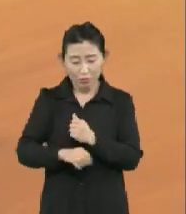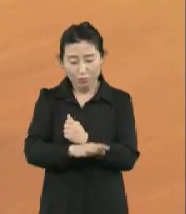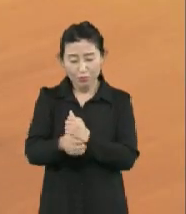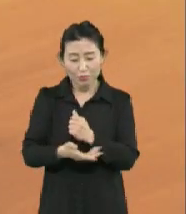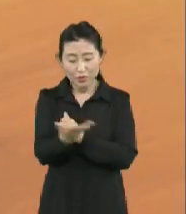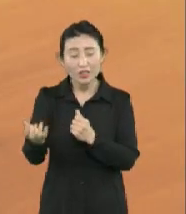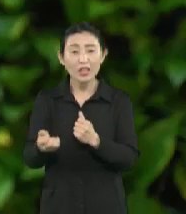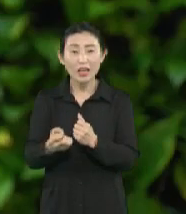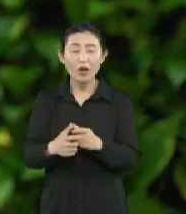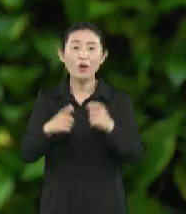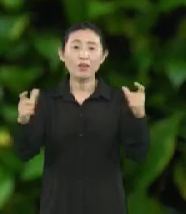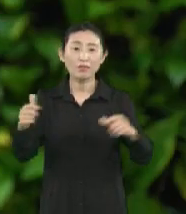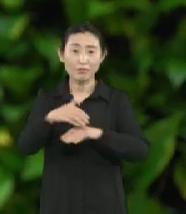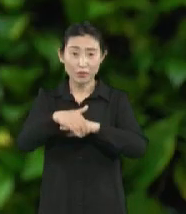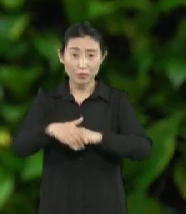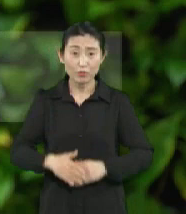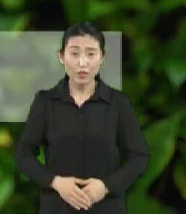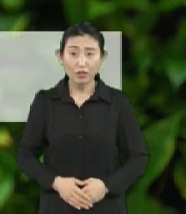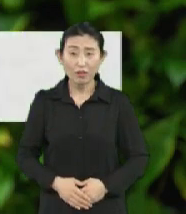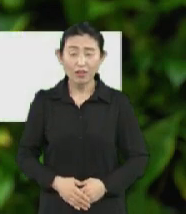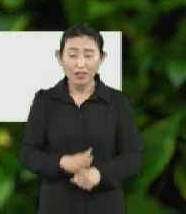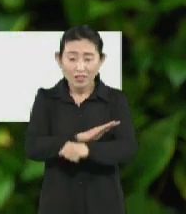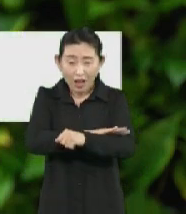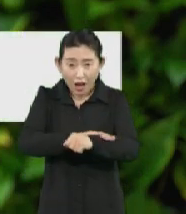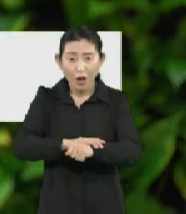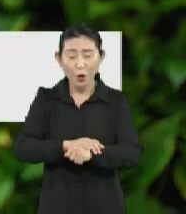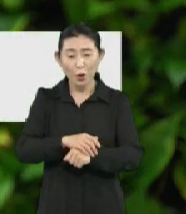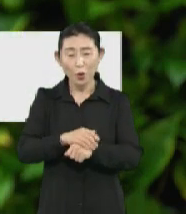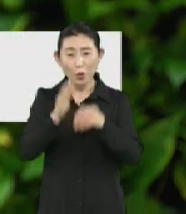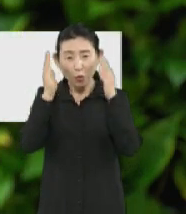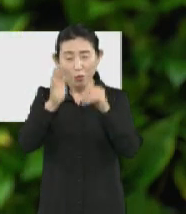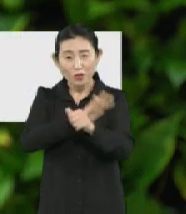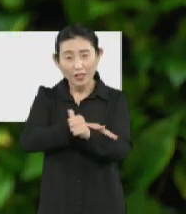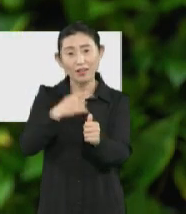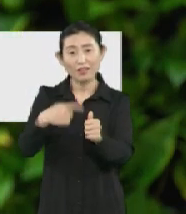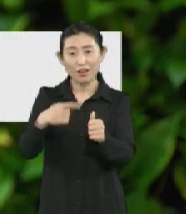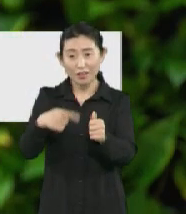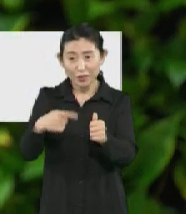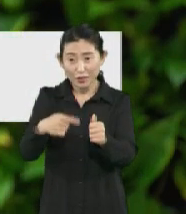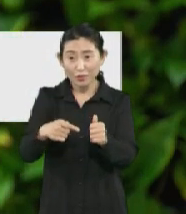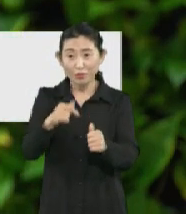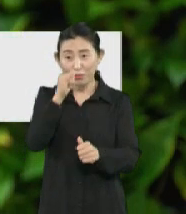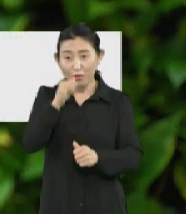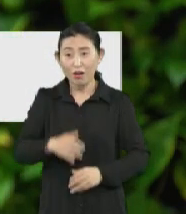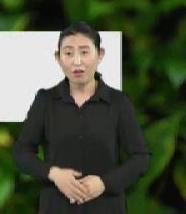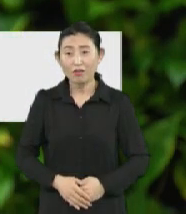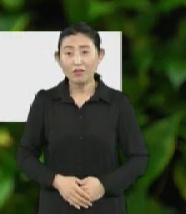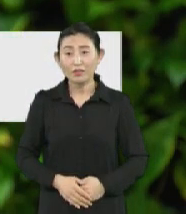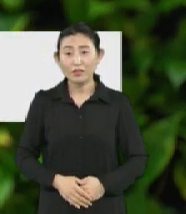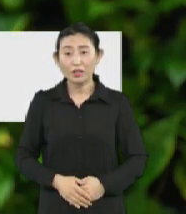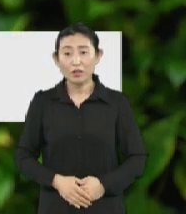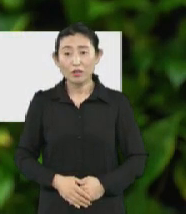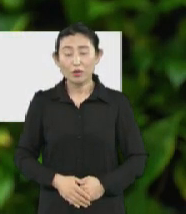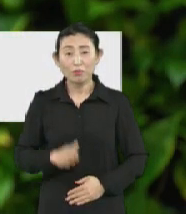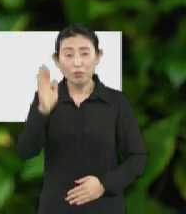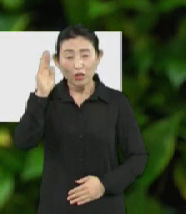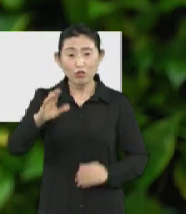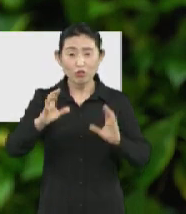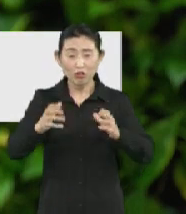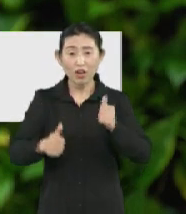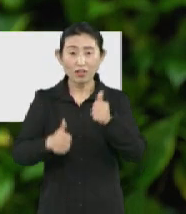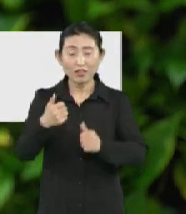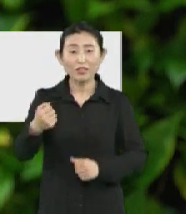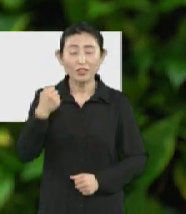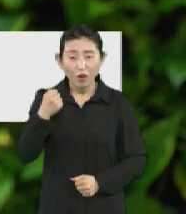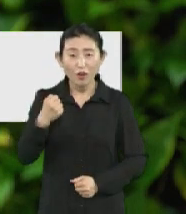예정입니다. 내실있게 다문화 교육을 해서 우리 문화의 우수성을 널리 알리는 기회를 제공하고 미래 국가